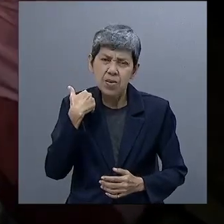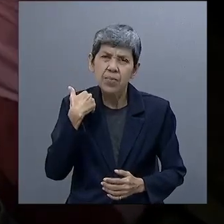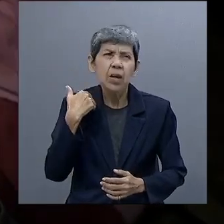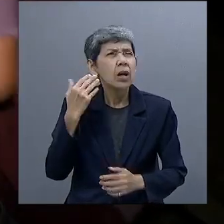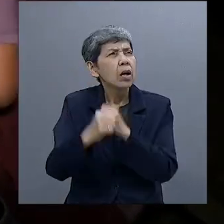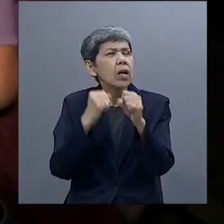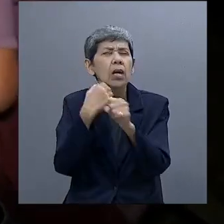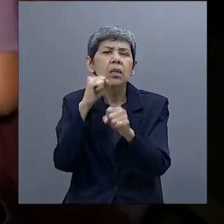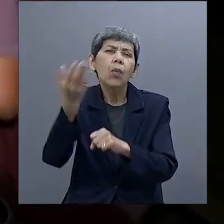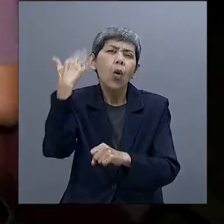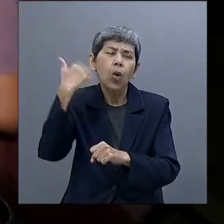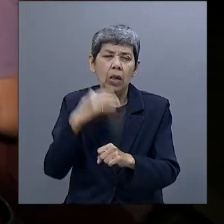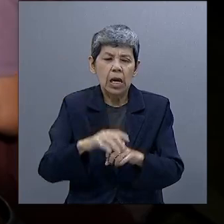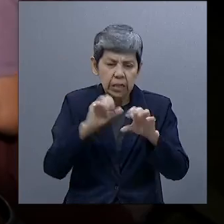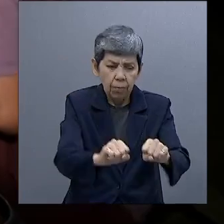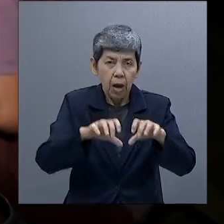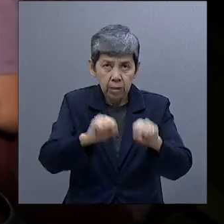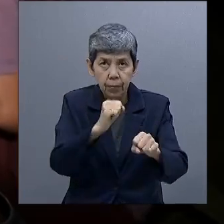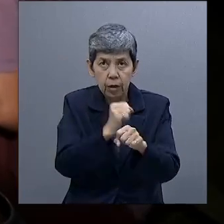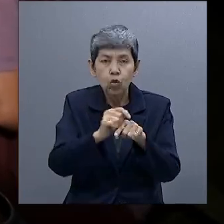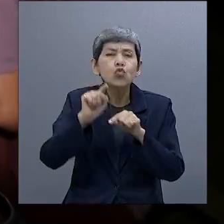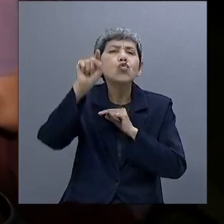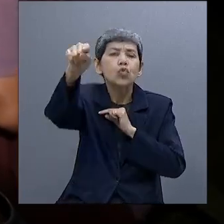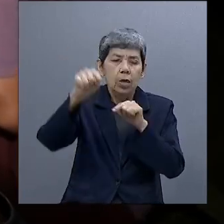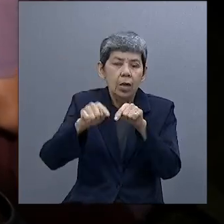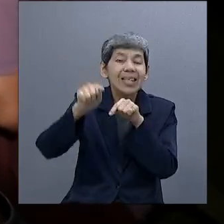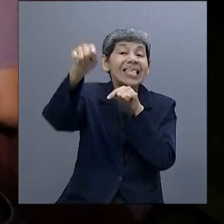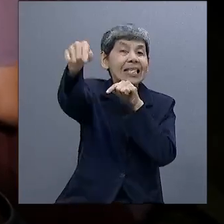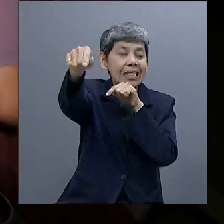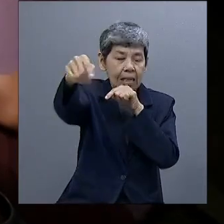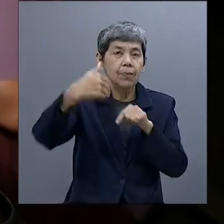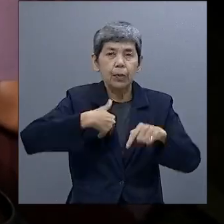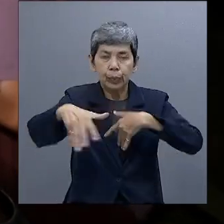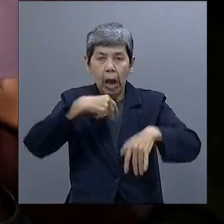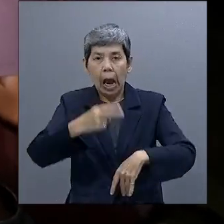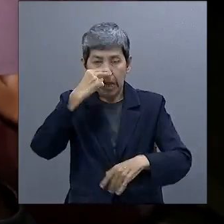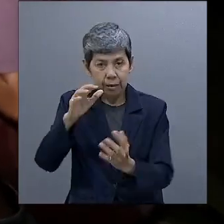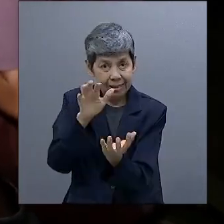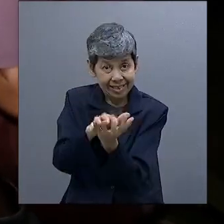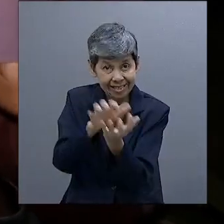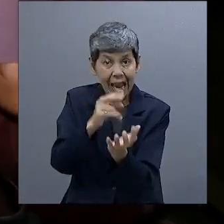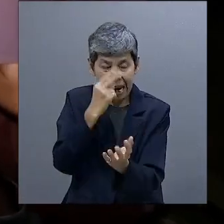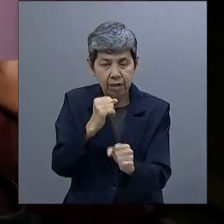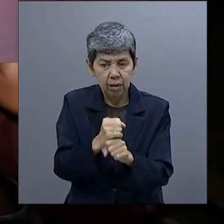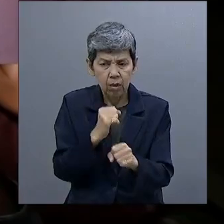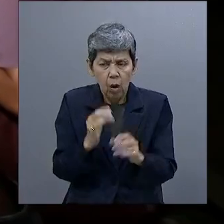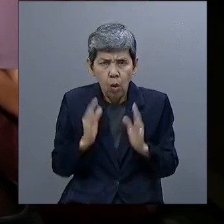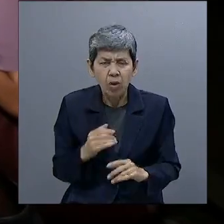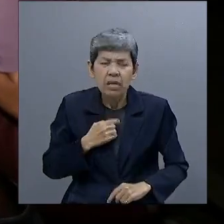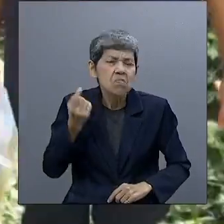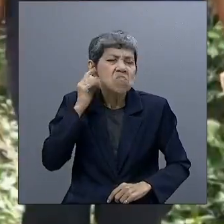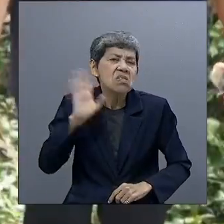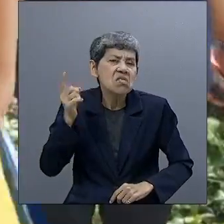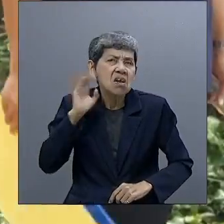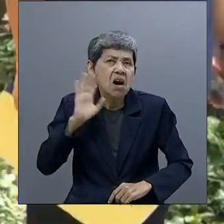10กว่าปีที่แล้วก็เคยจับกันได้แต่อยู่ฝั่งทางโน้นนะครับแล้วก็มีชาวบ้านเห็นแต่ก็ไม่ค่อยมีคนเชื่ออะไรเงี้ยครับประ